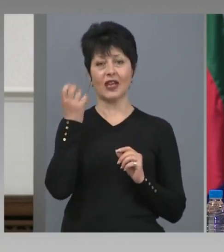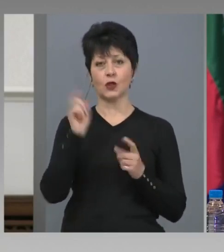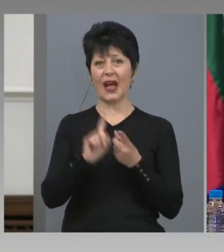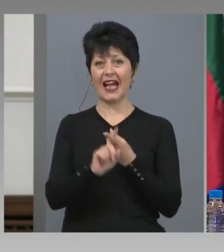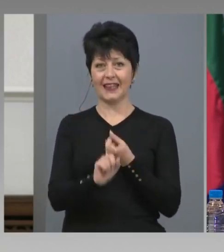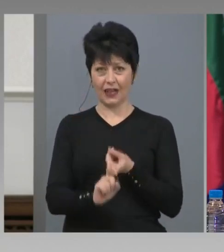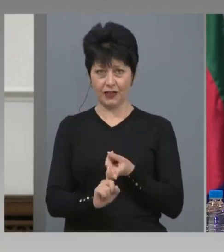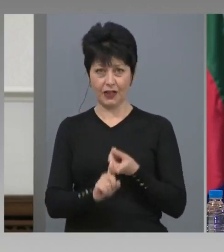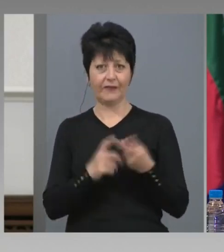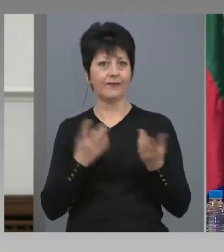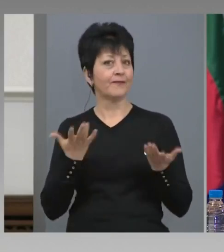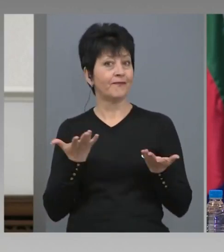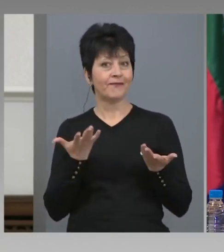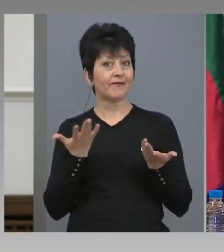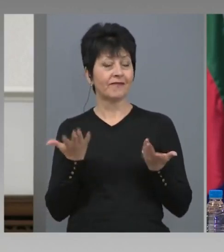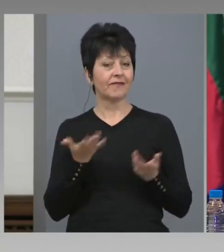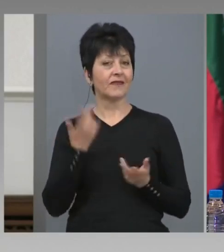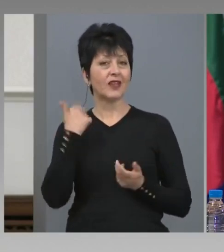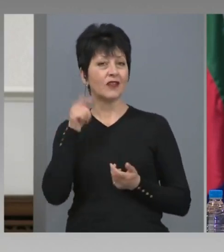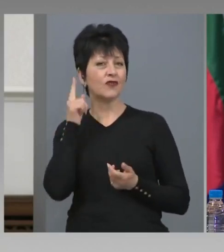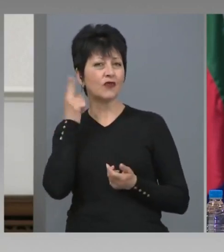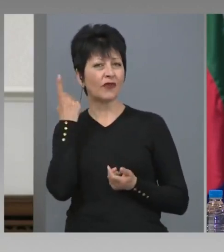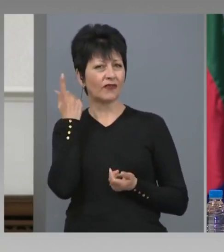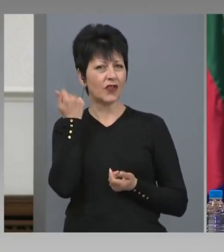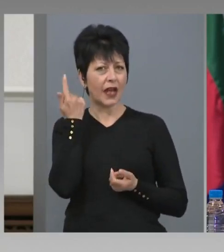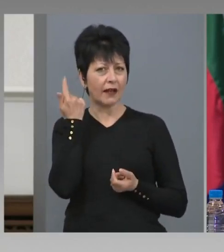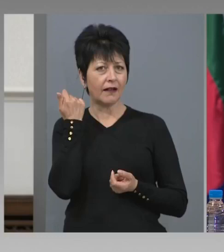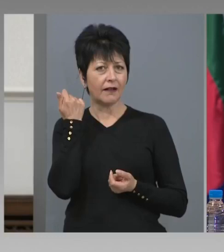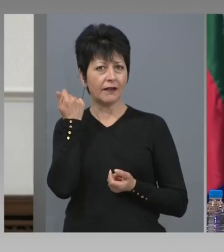Кантраджиев, тъй като чух много вчера